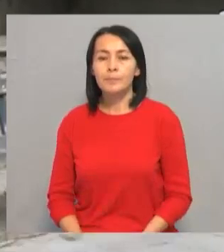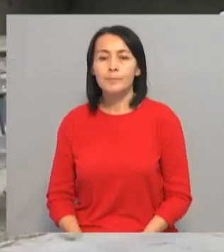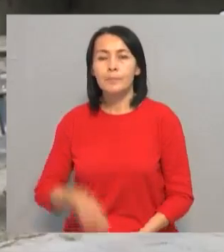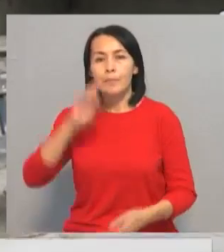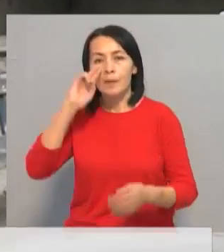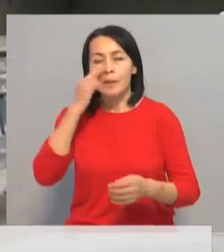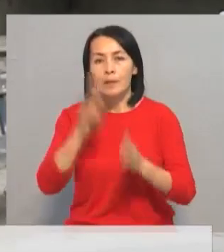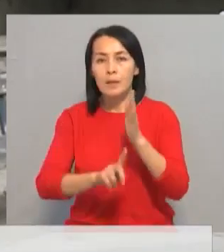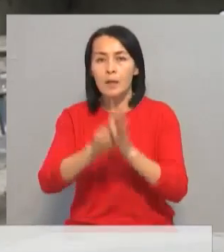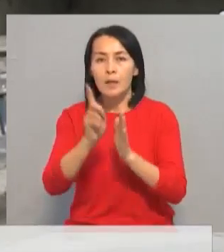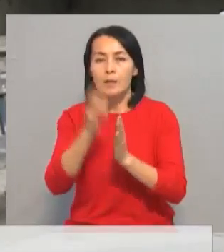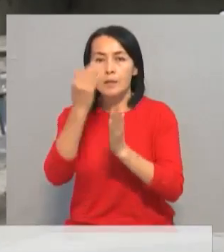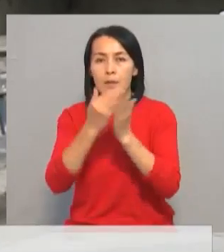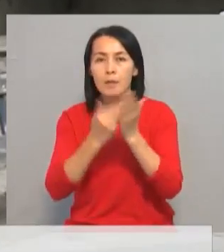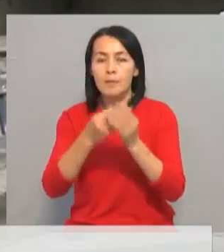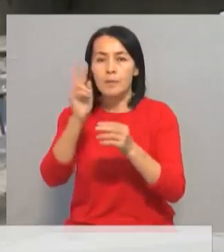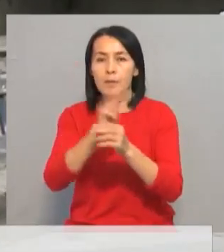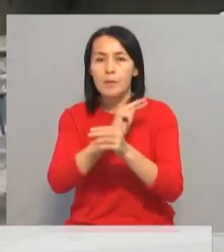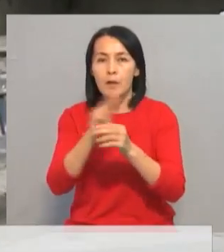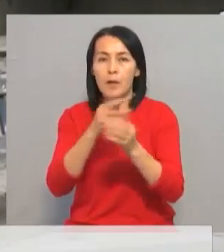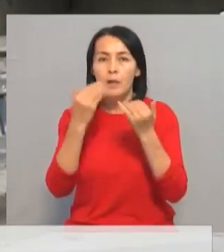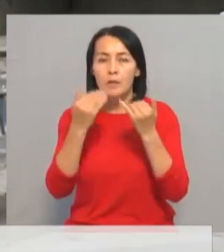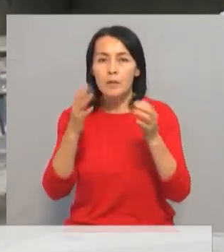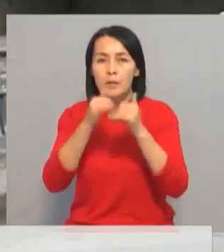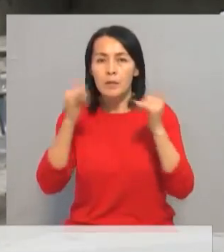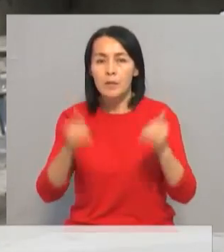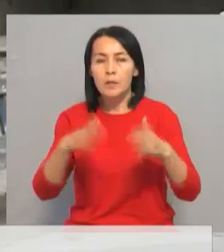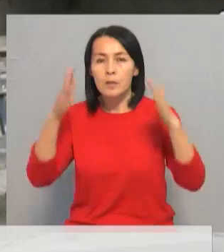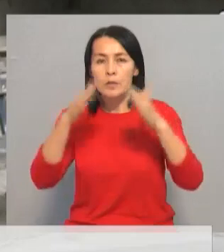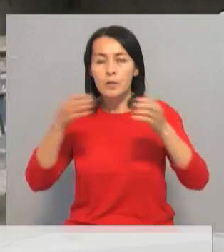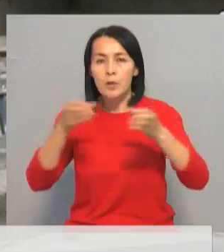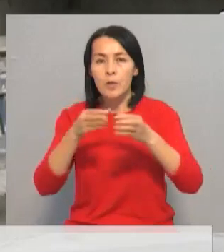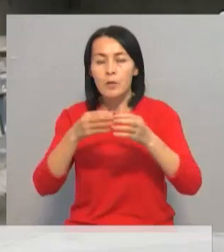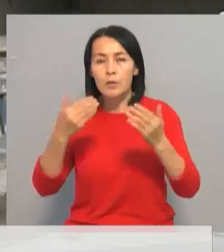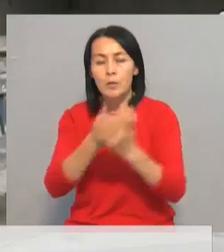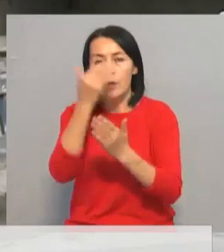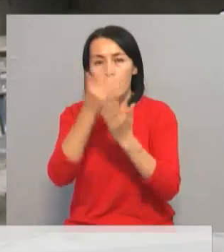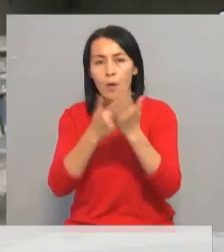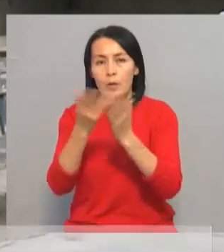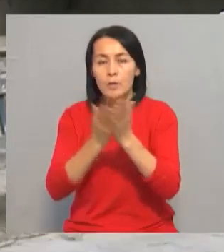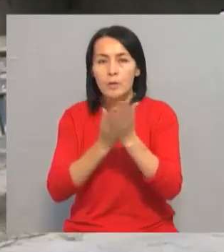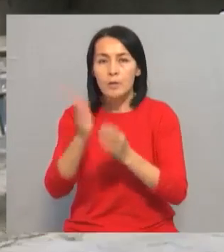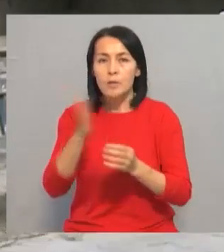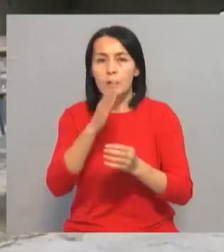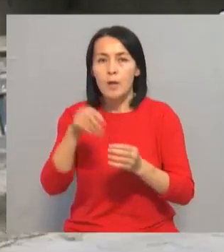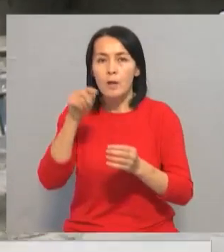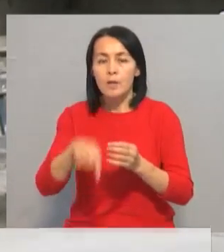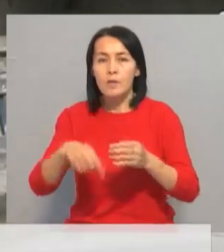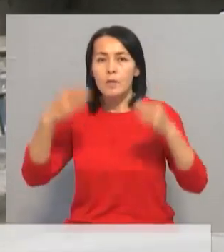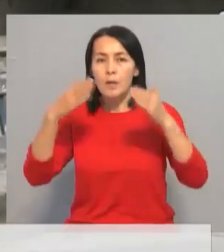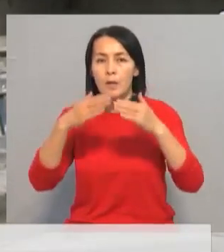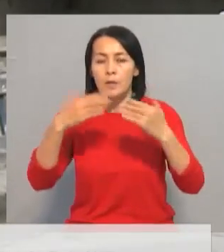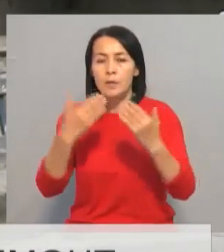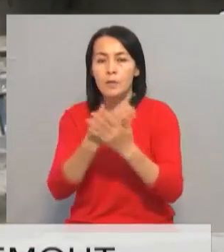В Шымкенте стартовала программа реновации, реконструкции, модернизации жилищного фонда. Новая программа направлена на уничтожение ветхих зданий